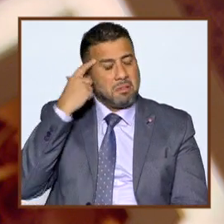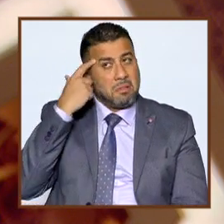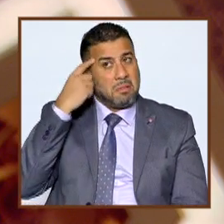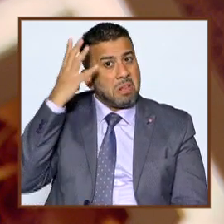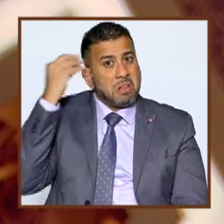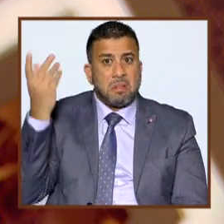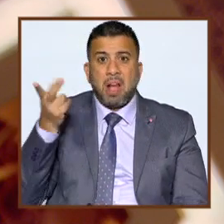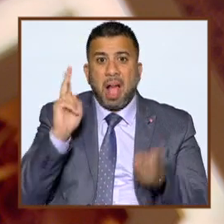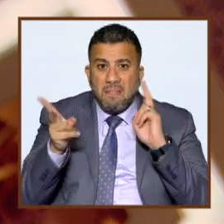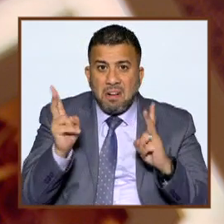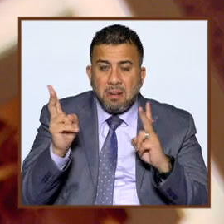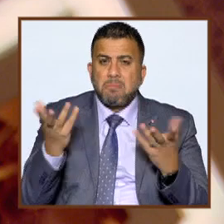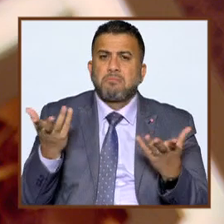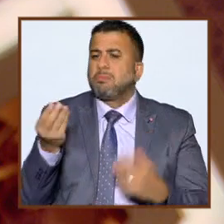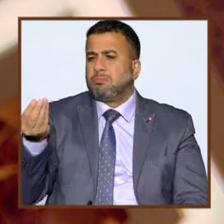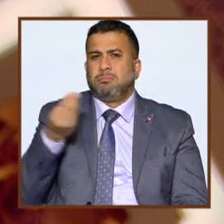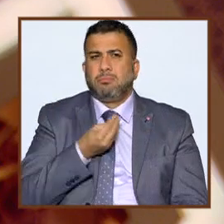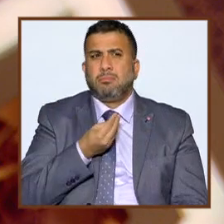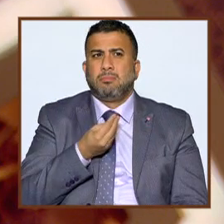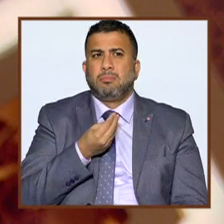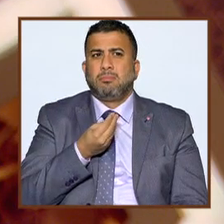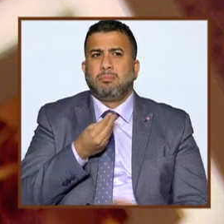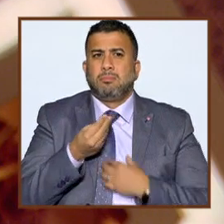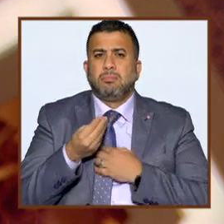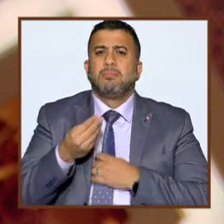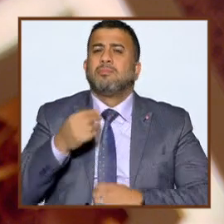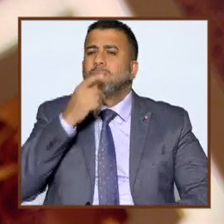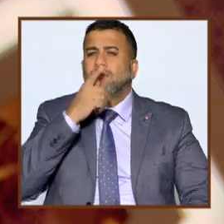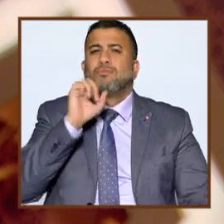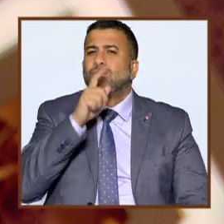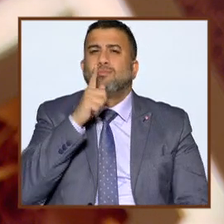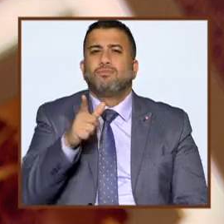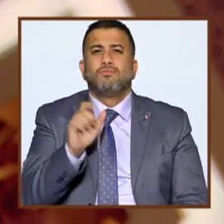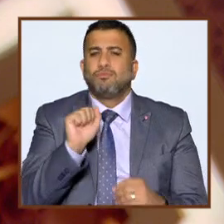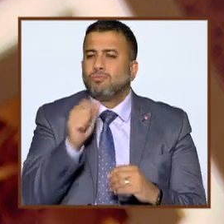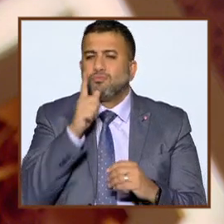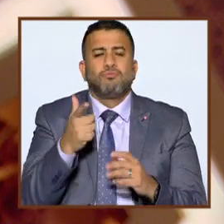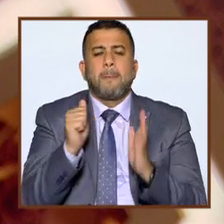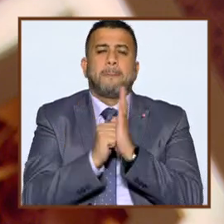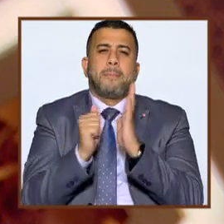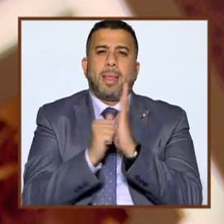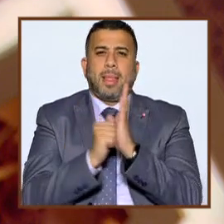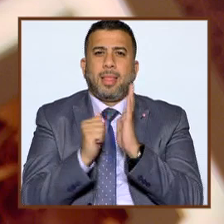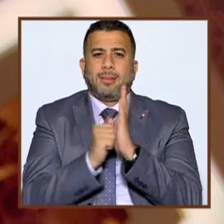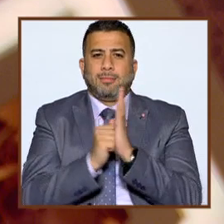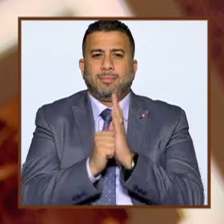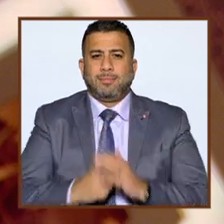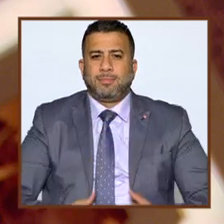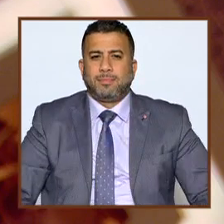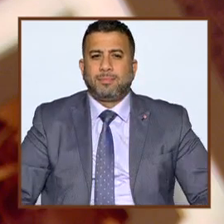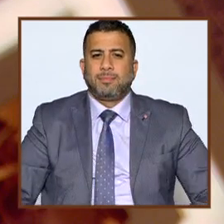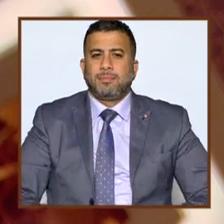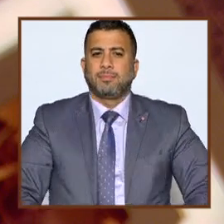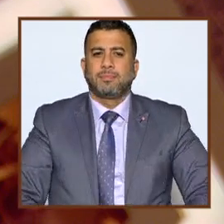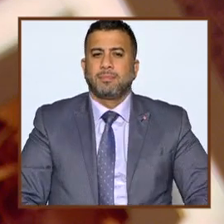بالضبط، لكن هي قالت أني وجدت هذا في البيت عندما كنت أنظف البيت. نعم. والخاتم هذا ليس لك